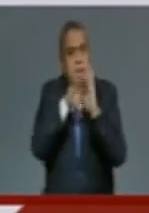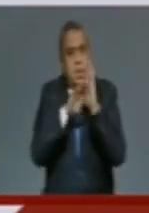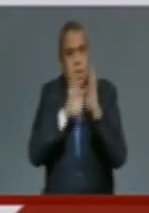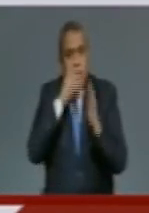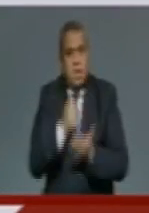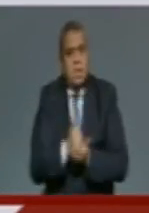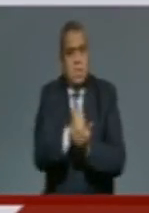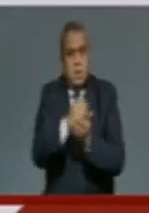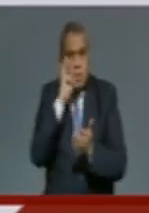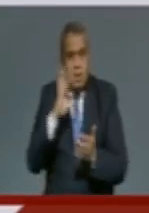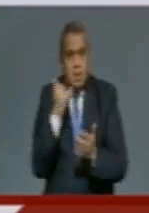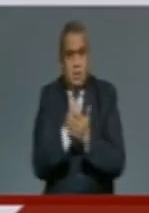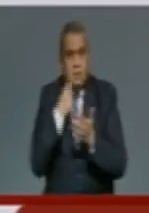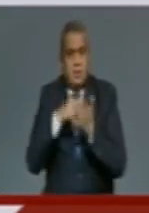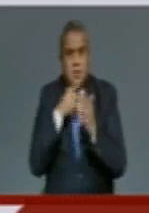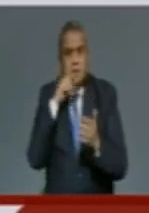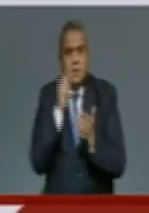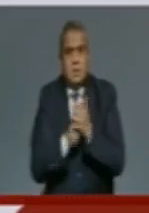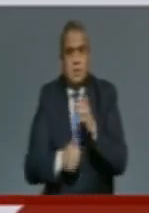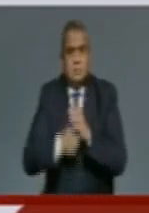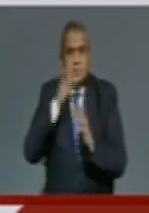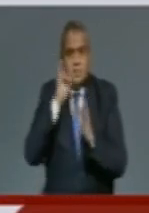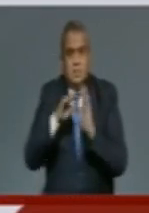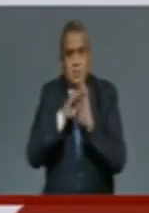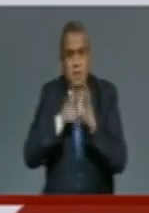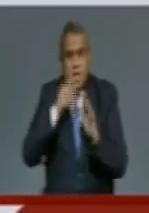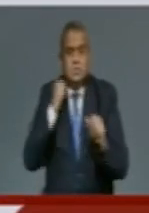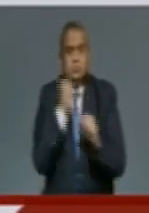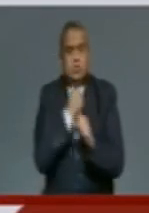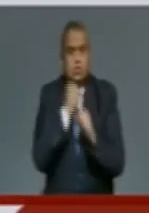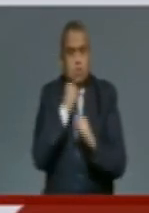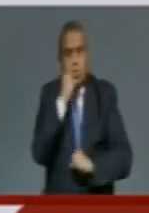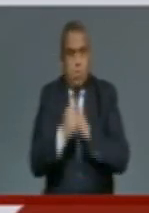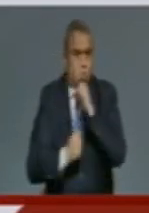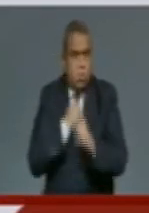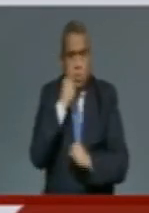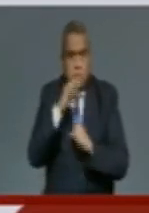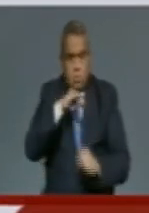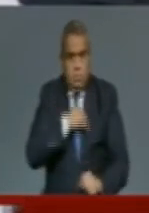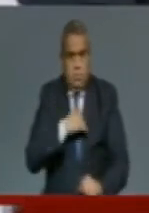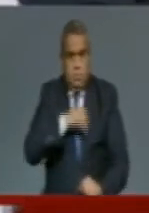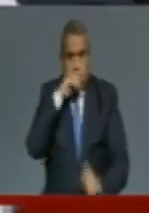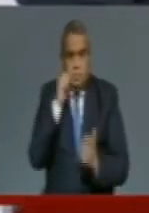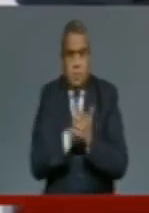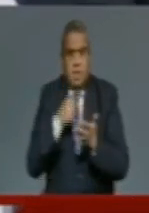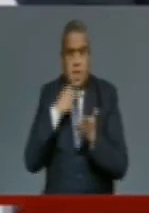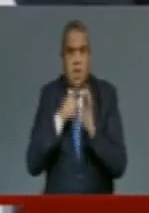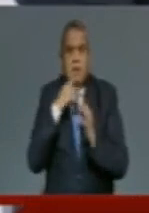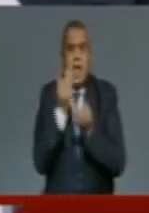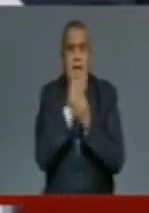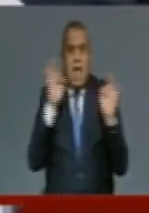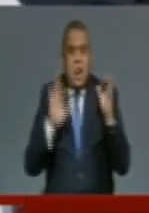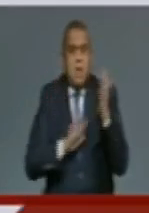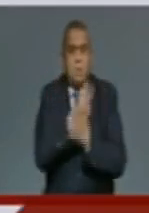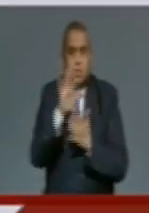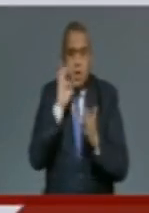التمويل. غير كده لن يتم أبدا التحرك في تقديرنا لحل أي مشكلة إحنا بنطرحها